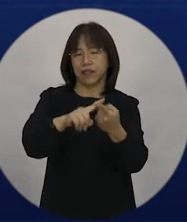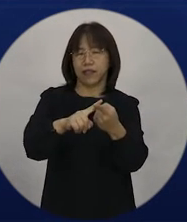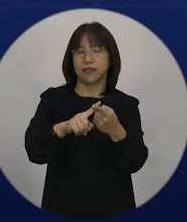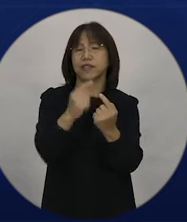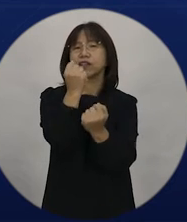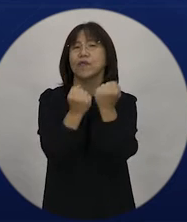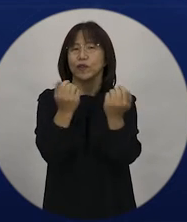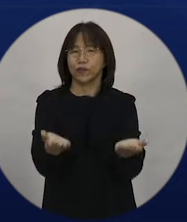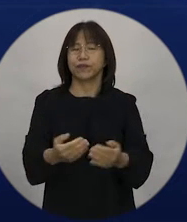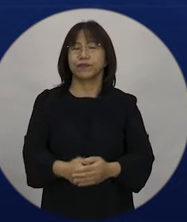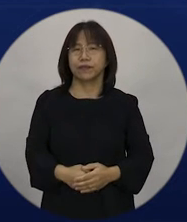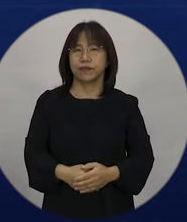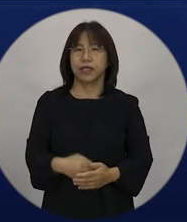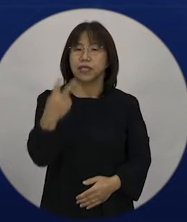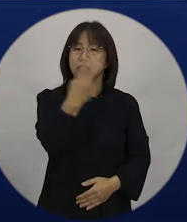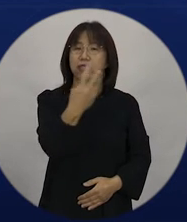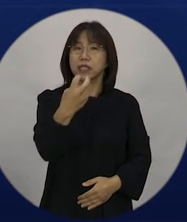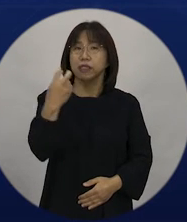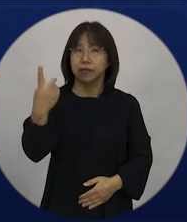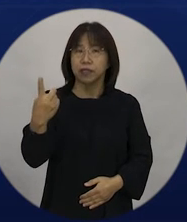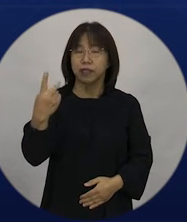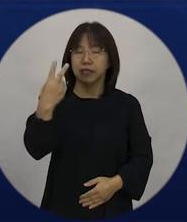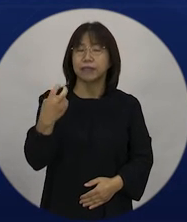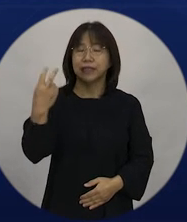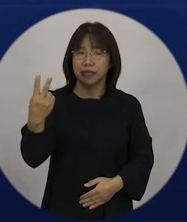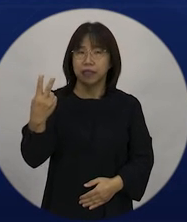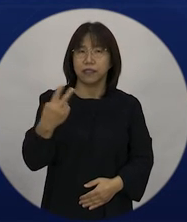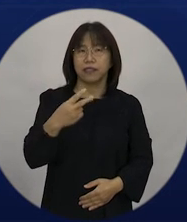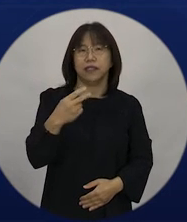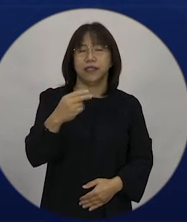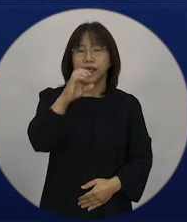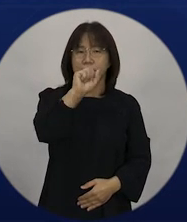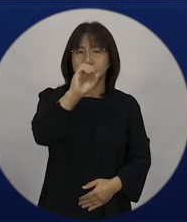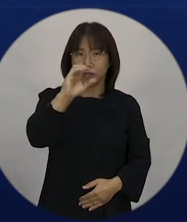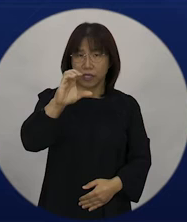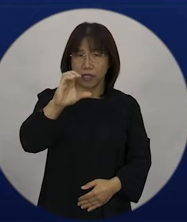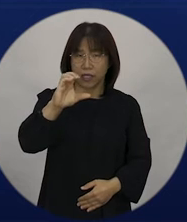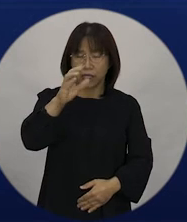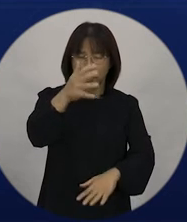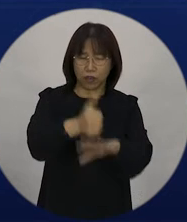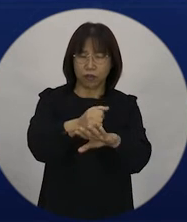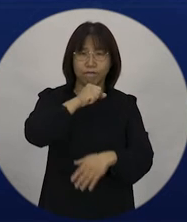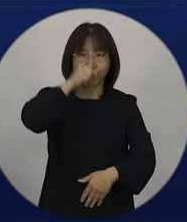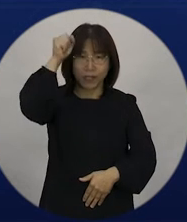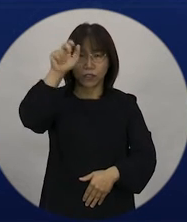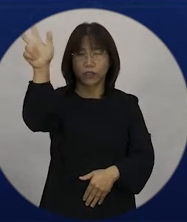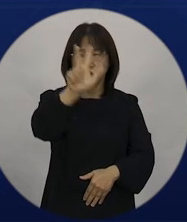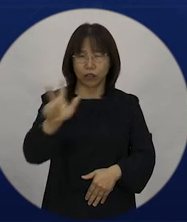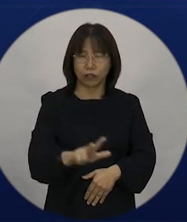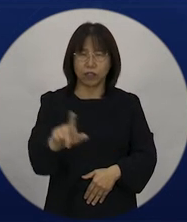사업을 말하는데요 강서구가 2022년 생활 SOC 복합화 사업 공무에 최종 선정되며